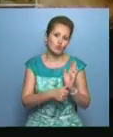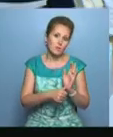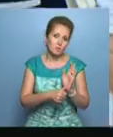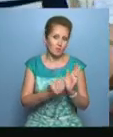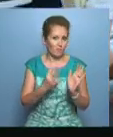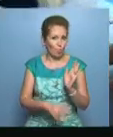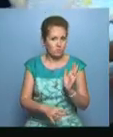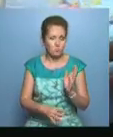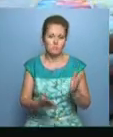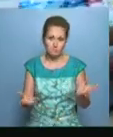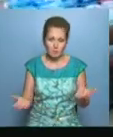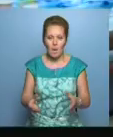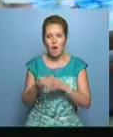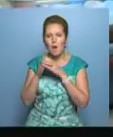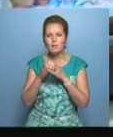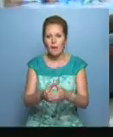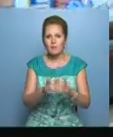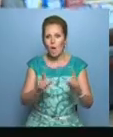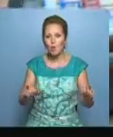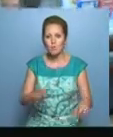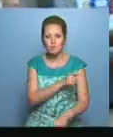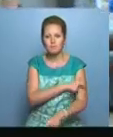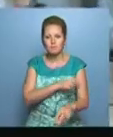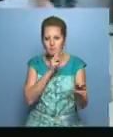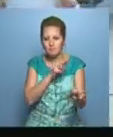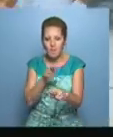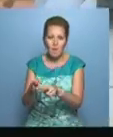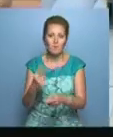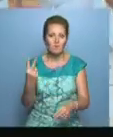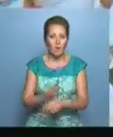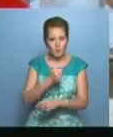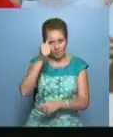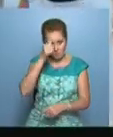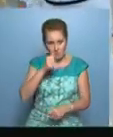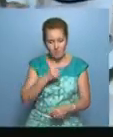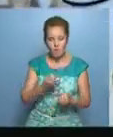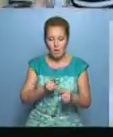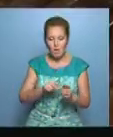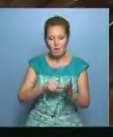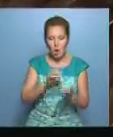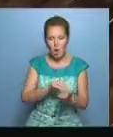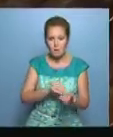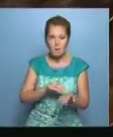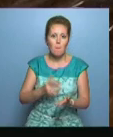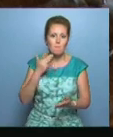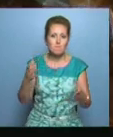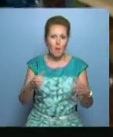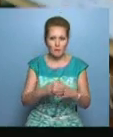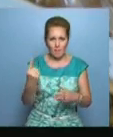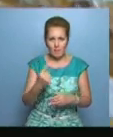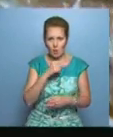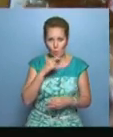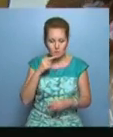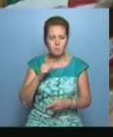46,90. Рейды народные контролеры проводят регулярно, два раза в месяц. Этот социальный проект партии «Единая Россия» призван сдерживать